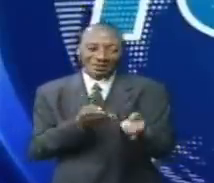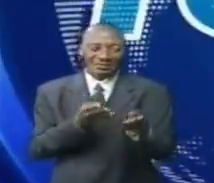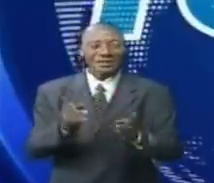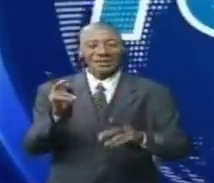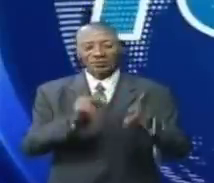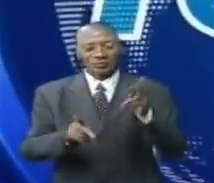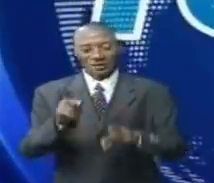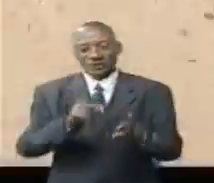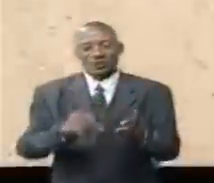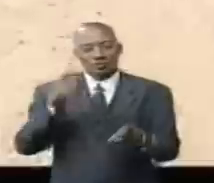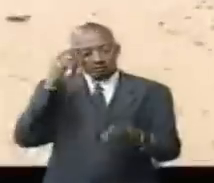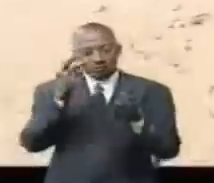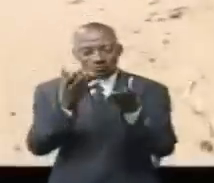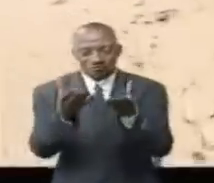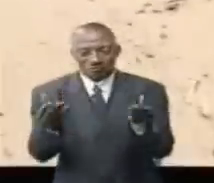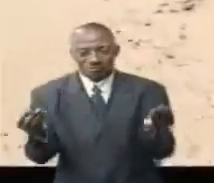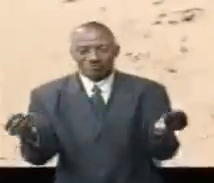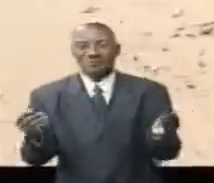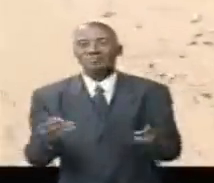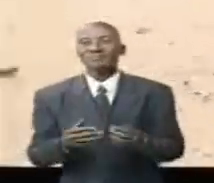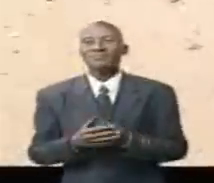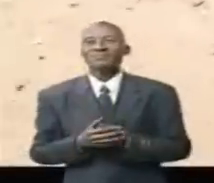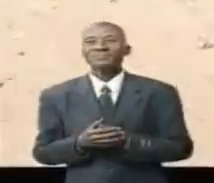Gina Wabiwa.